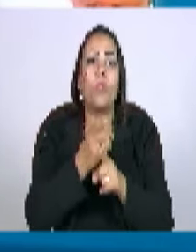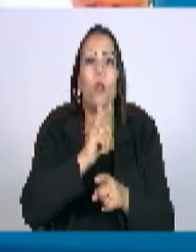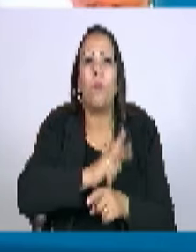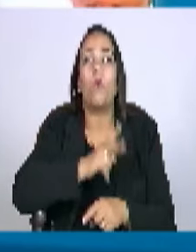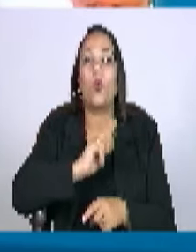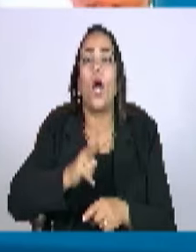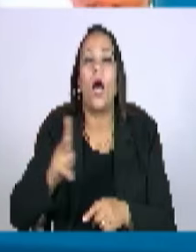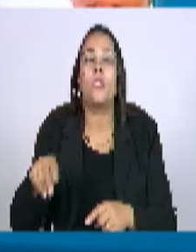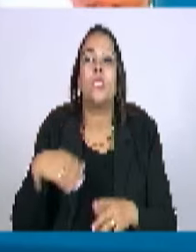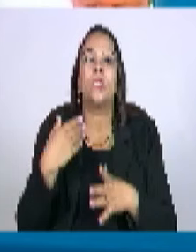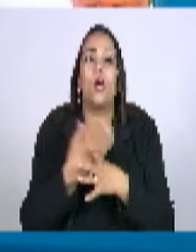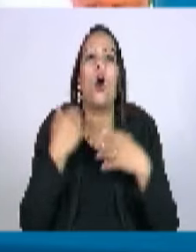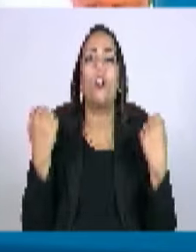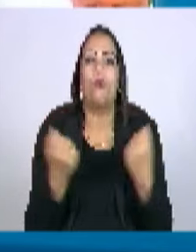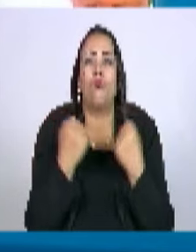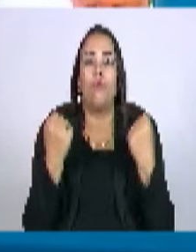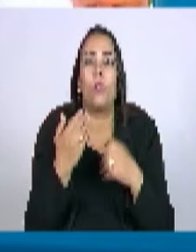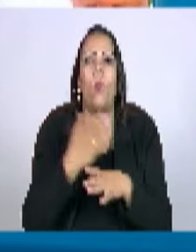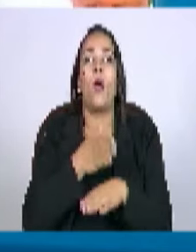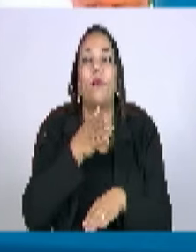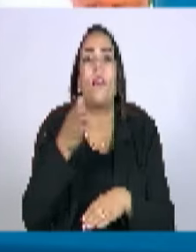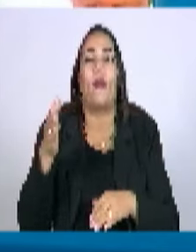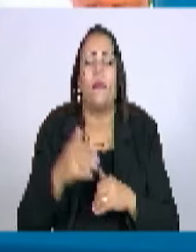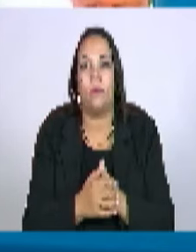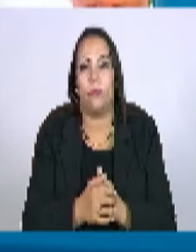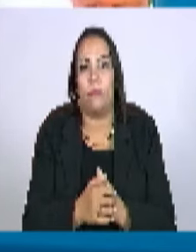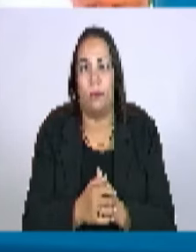متعدد الانشطه والاتجاهات